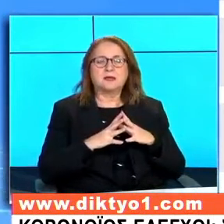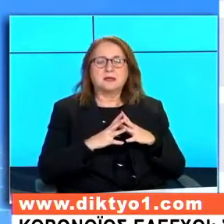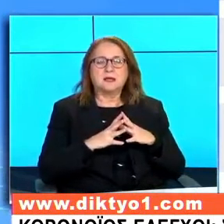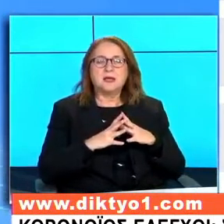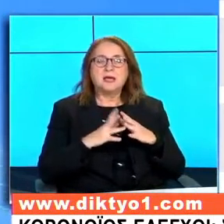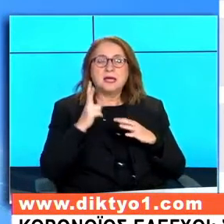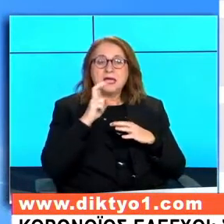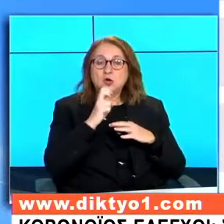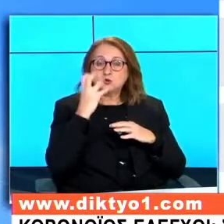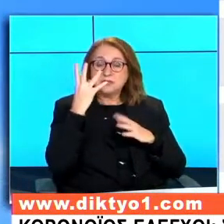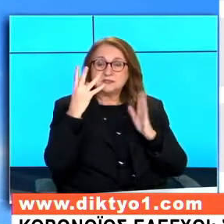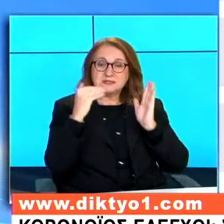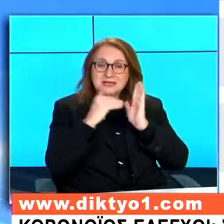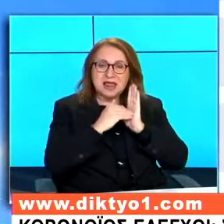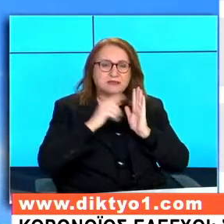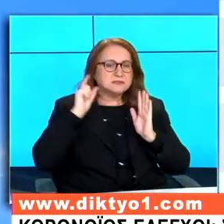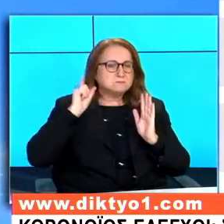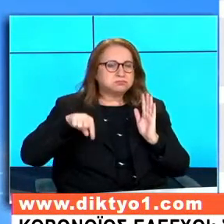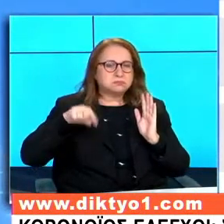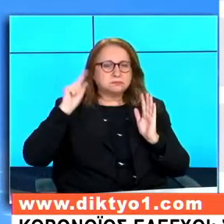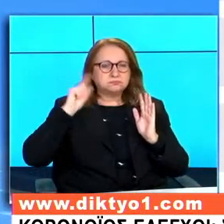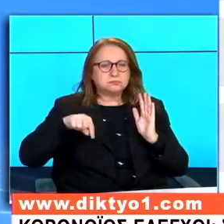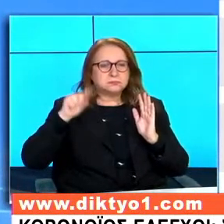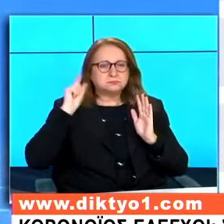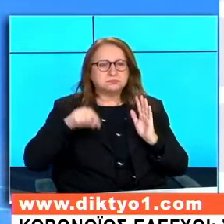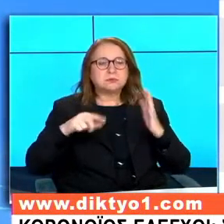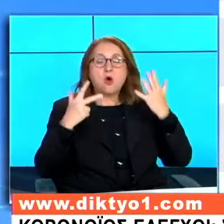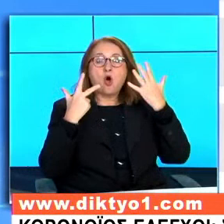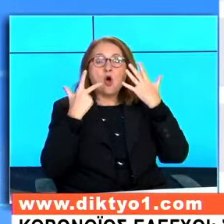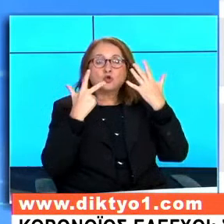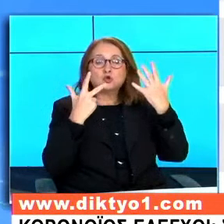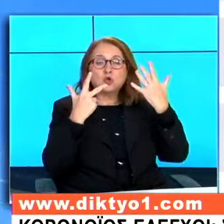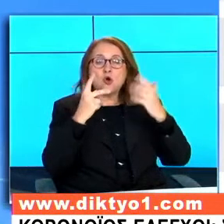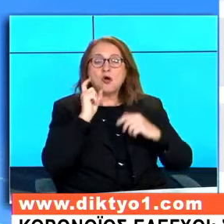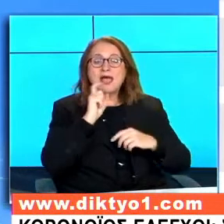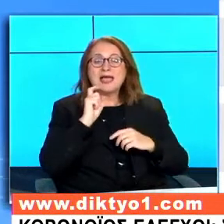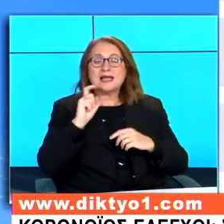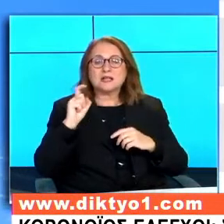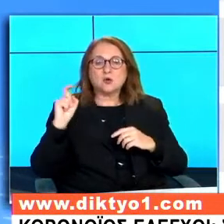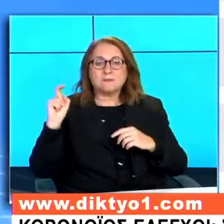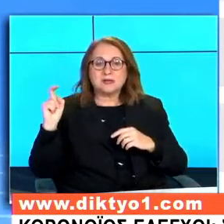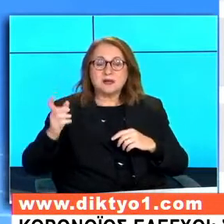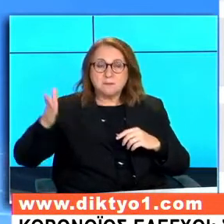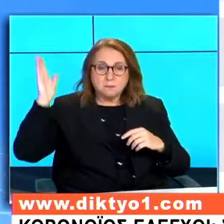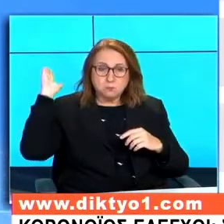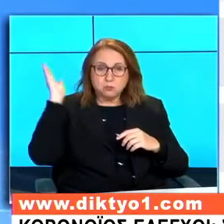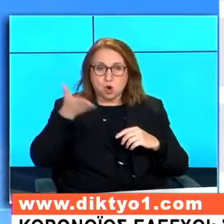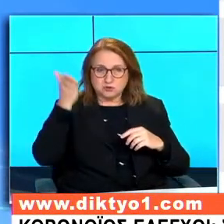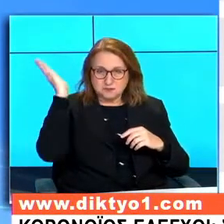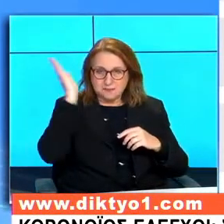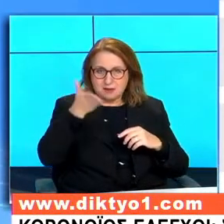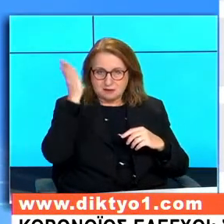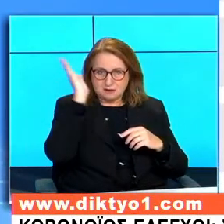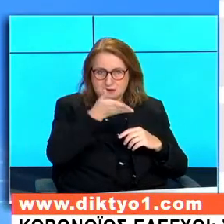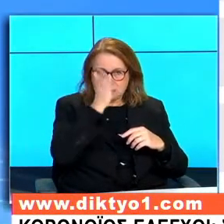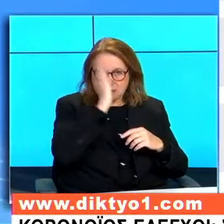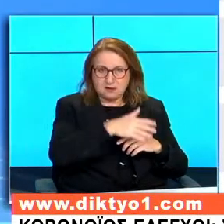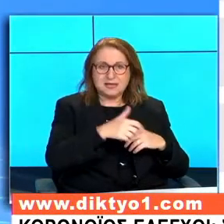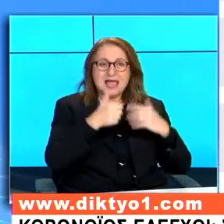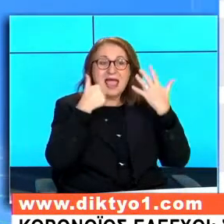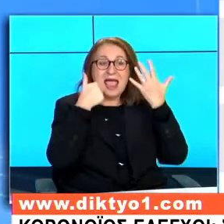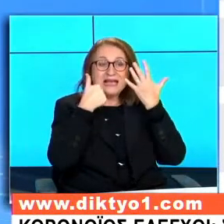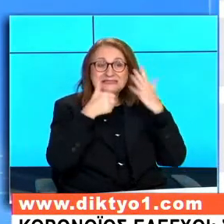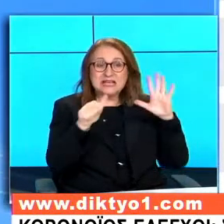Έχουμε 24.000 παραβάσεις, περίπου 8 εκατομμύρια σύνολο προστίμων και ενώ έχει επιβληθεί